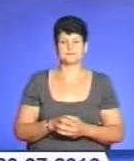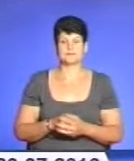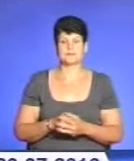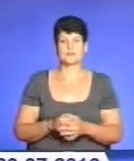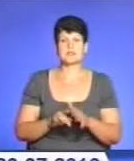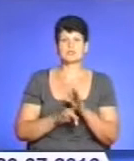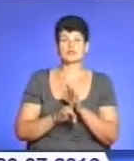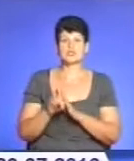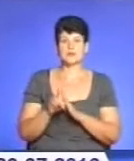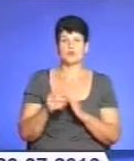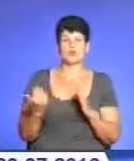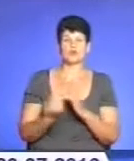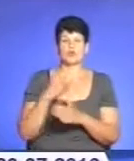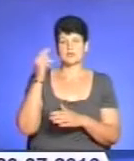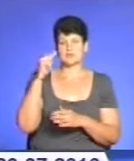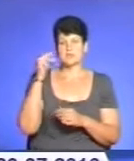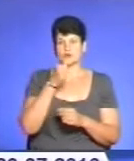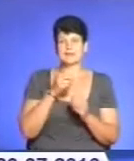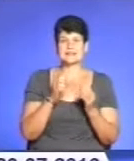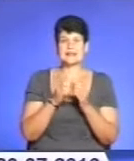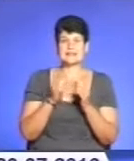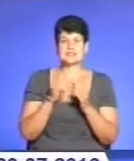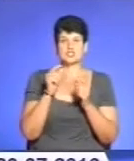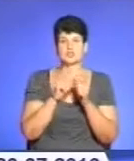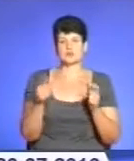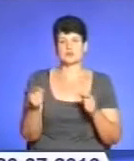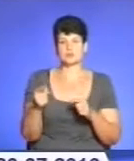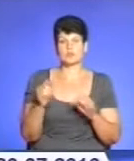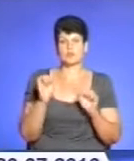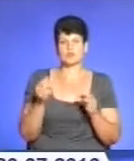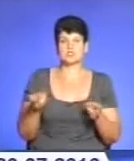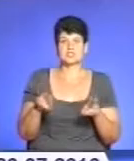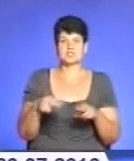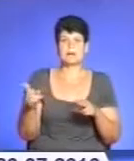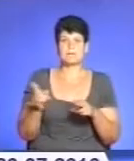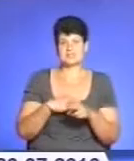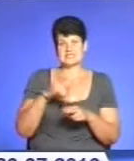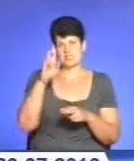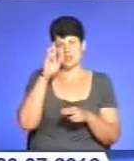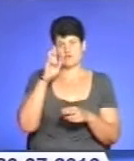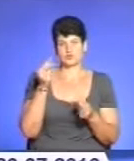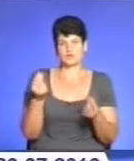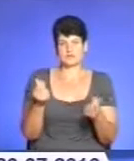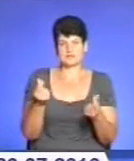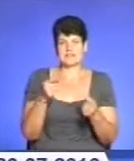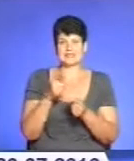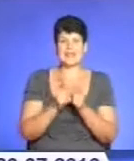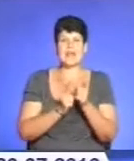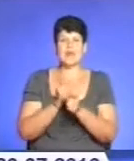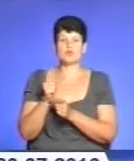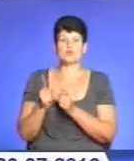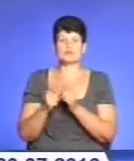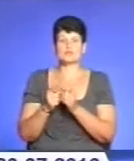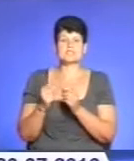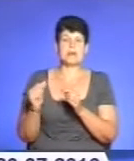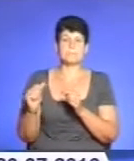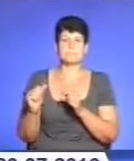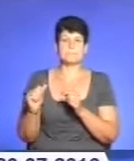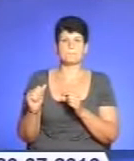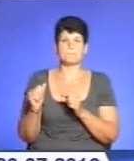З початку нового навчального року 10 шкіл Тернопільщини може залишитися без державного фінансування. Їх реорганізують у початкові школи